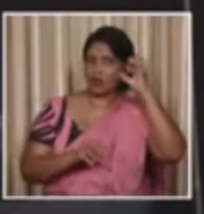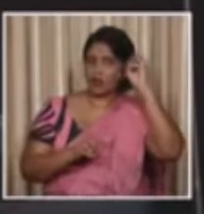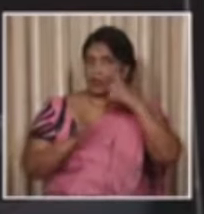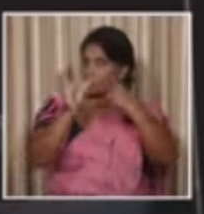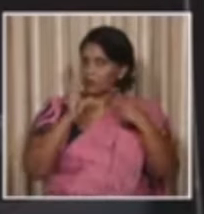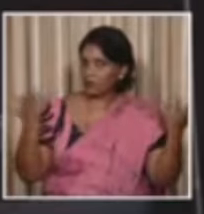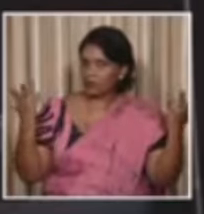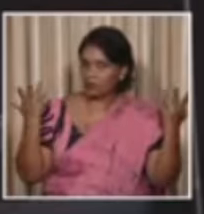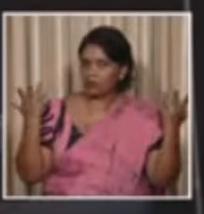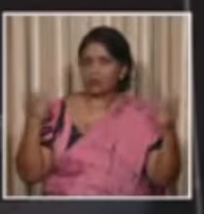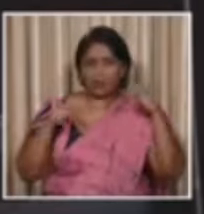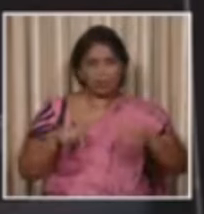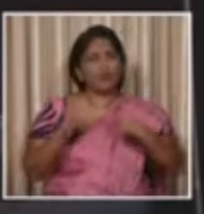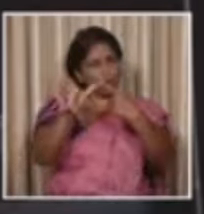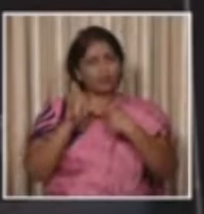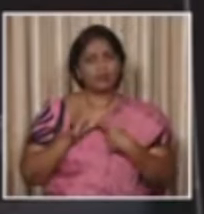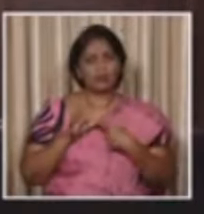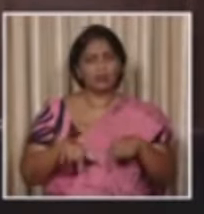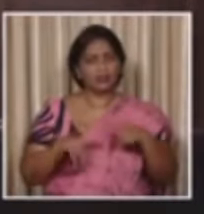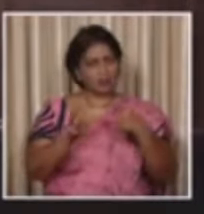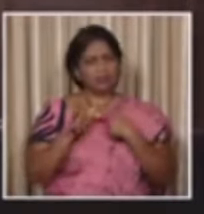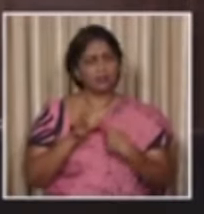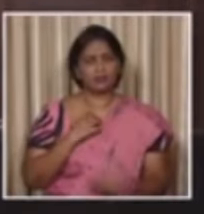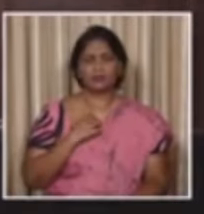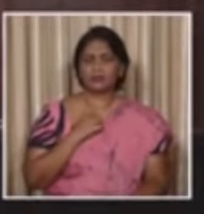හරියට උත්තරයක් දෙන්න. දැන් මට උත්තරයක් දෙන්න කරුණාක.